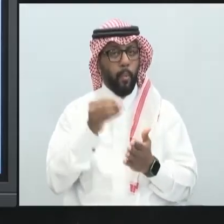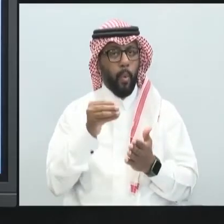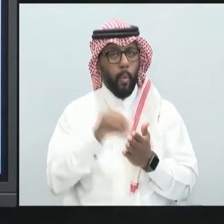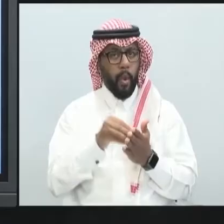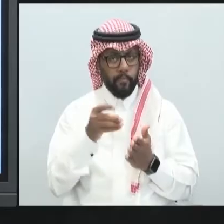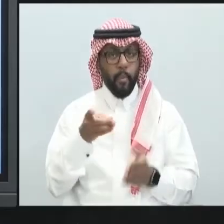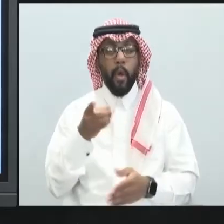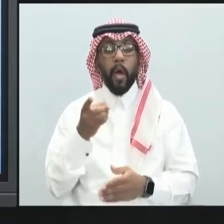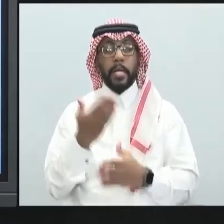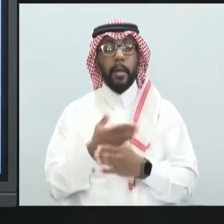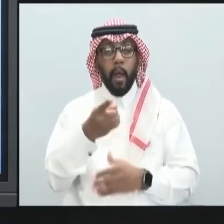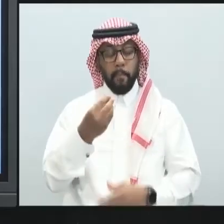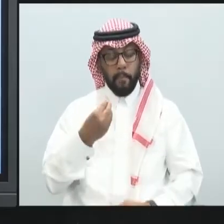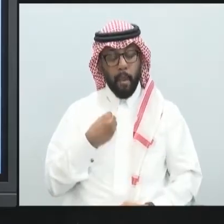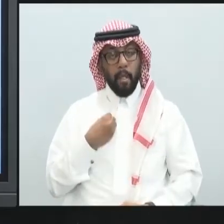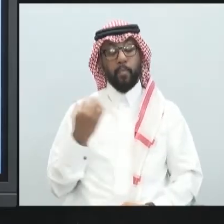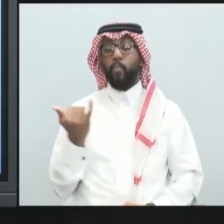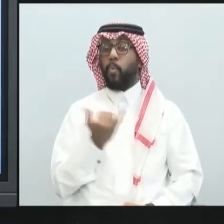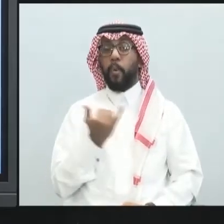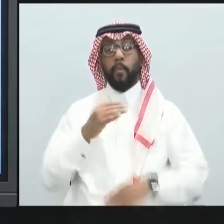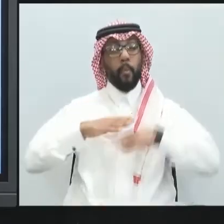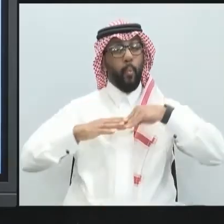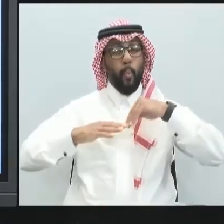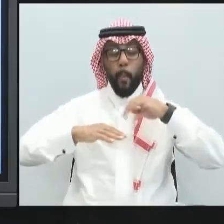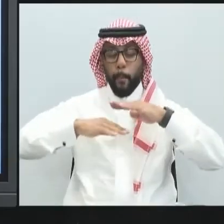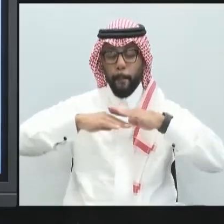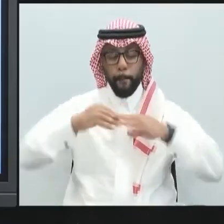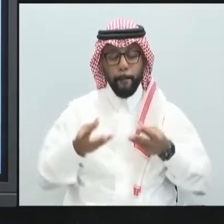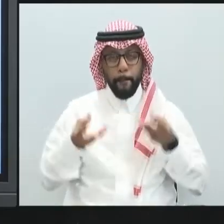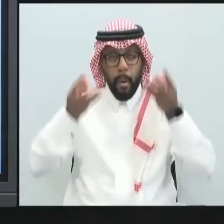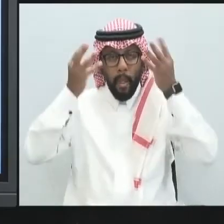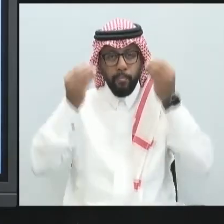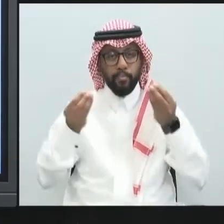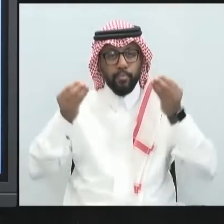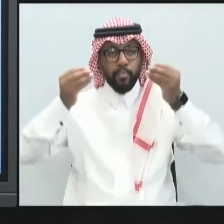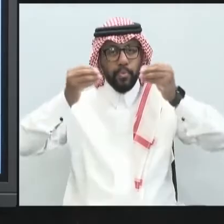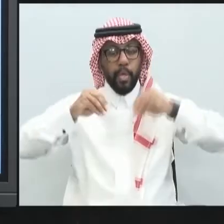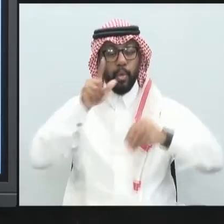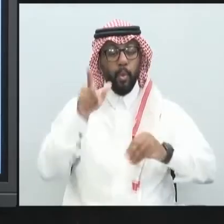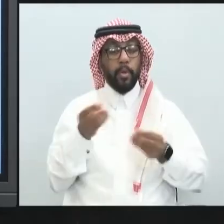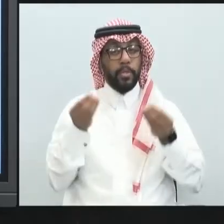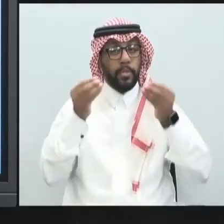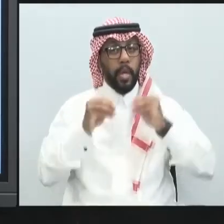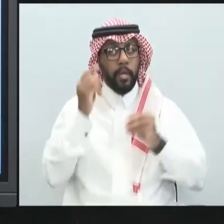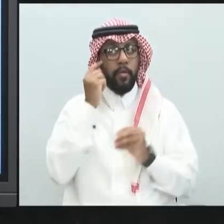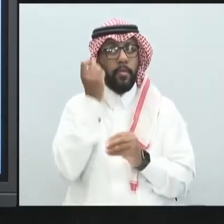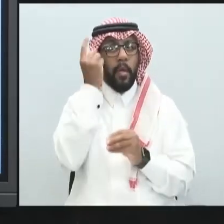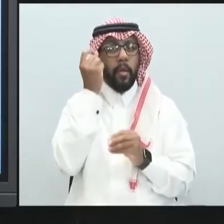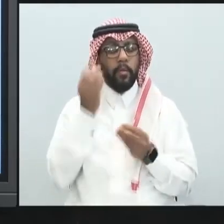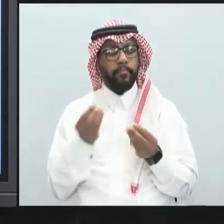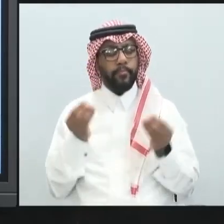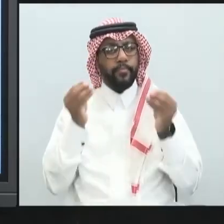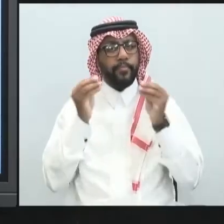جدا لاستذكار المعلومات وحفظها حيث انك تقوم بعده خطوات